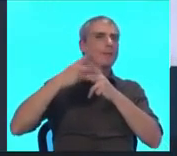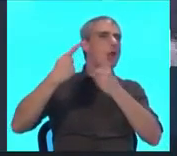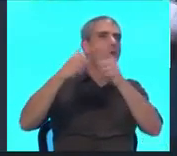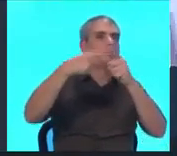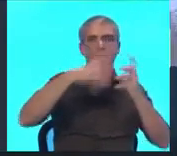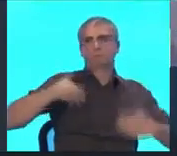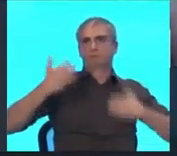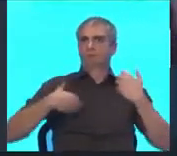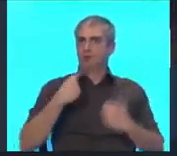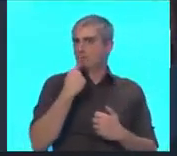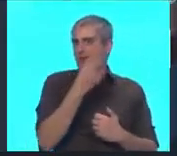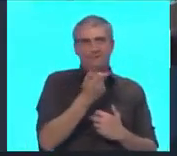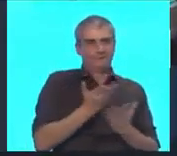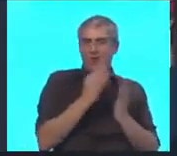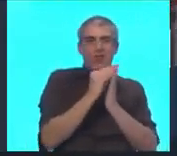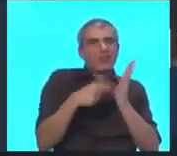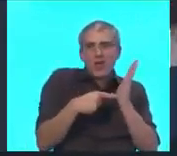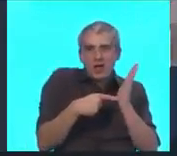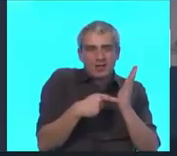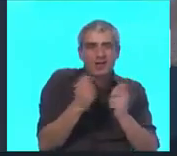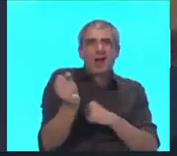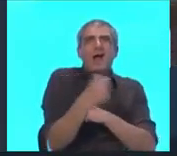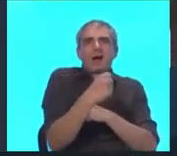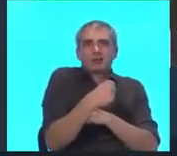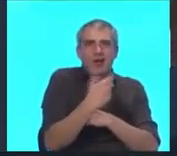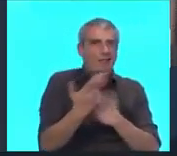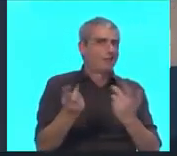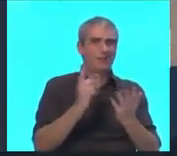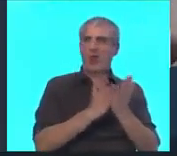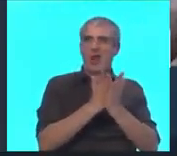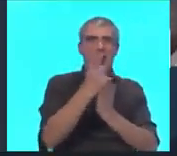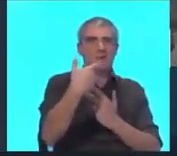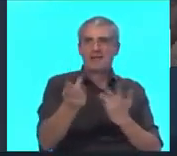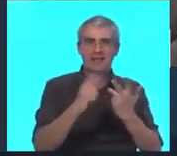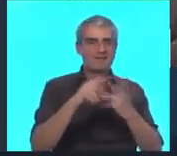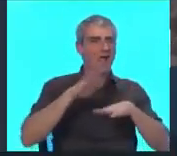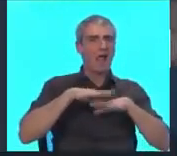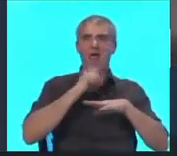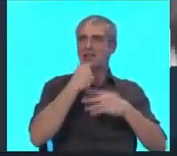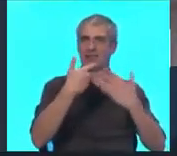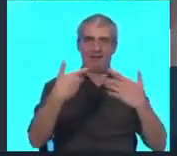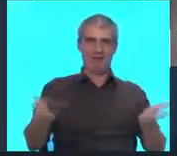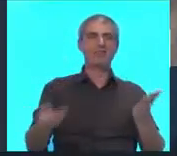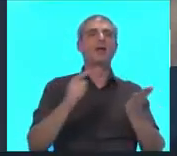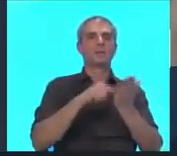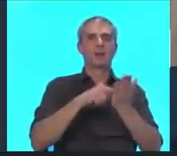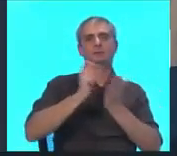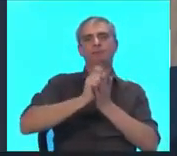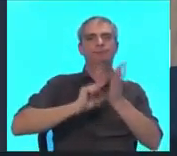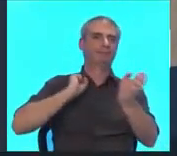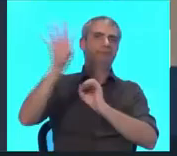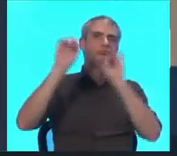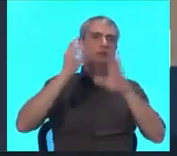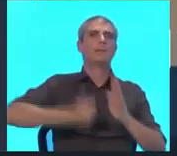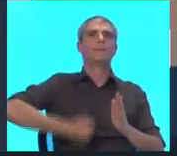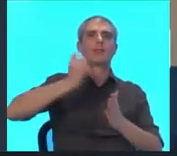הם אומרים שזה הדוח הזה נעשה בצורה רשלנית, לא אובייקטיבית, לא אתית, ואכן הם כתבו מכתבים להנהלת משרד הבריאות. אני אקרא